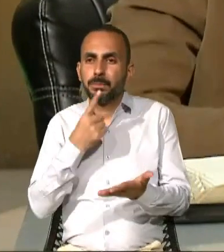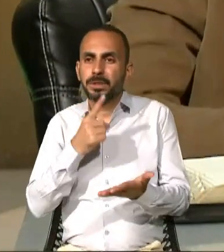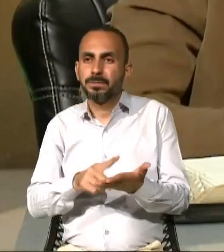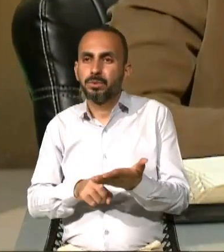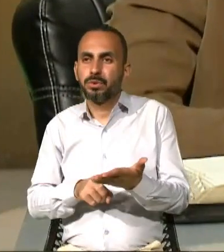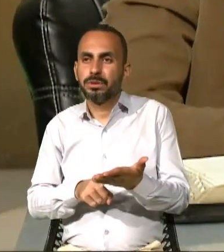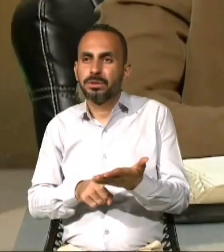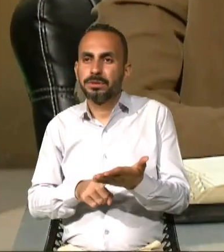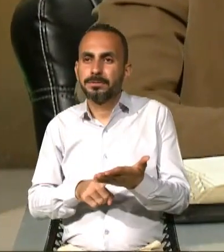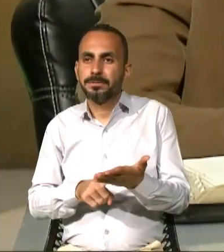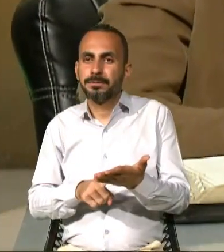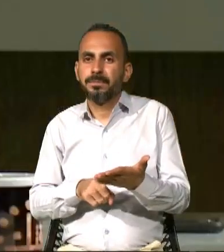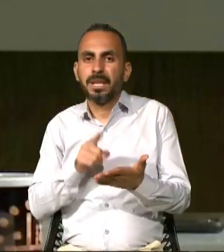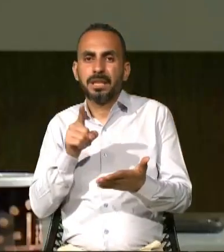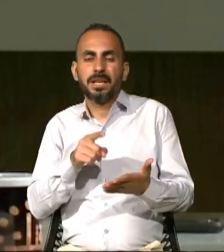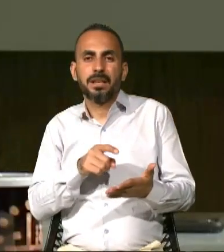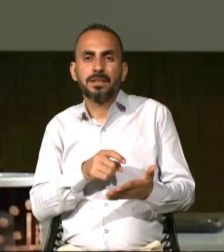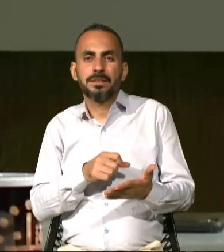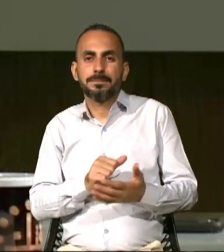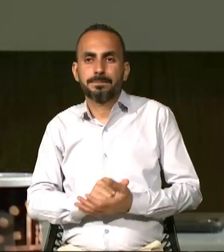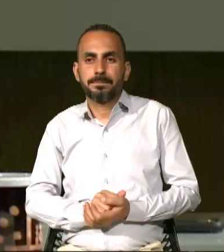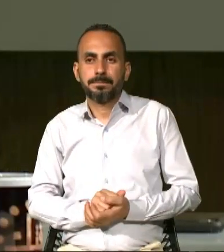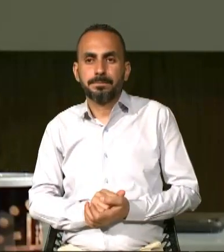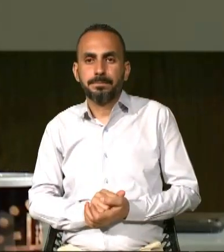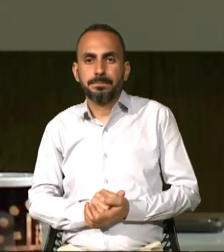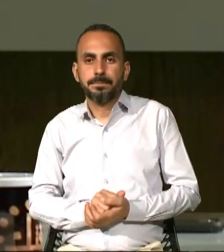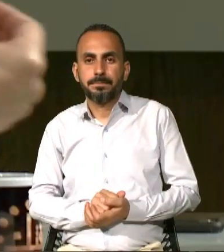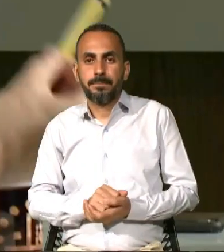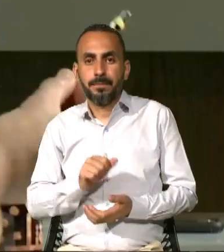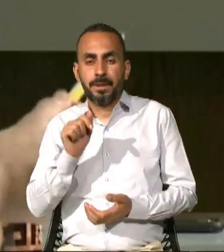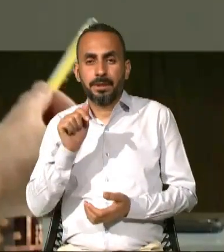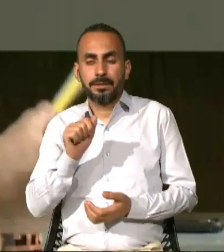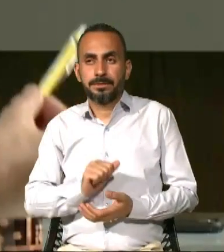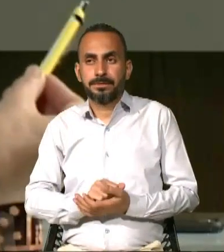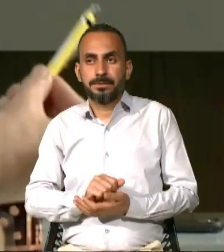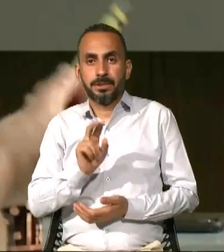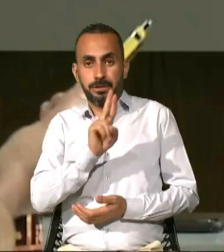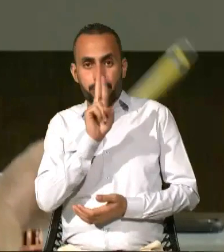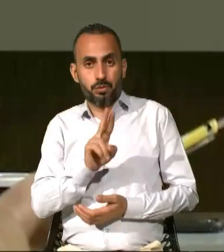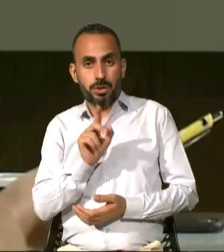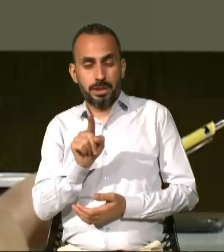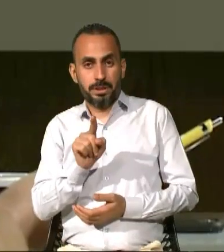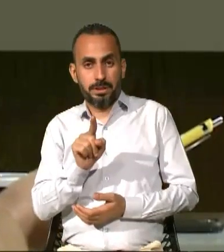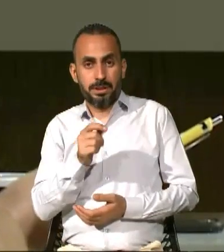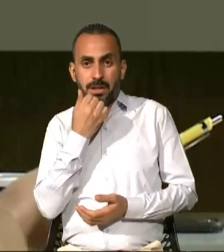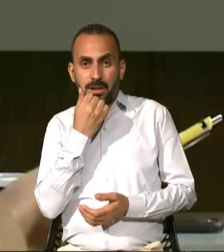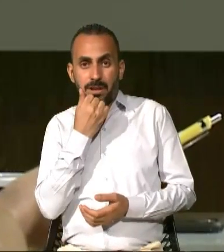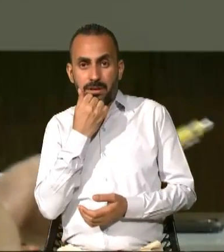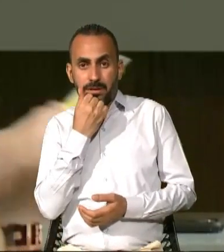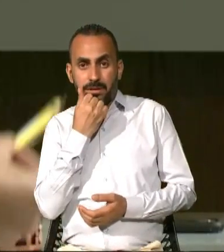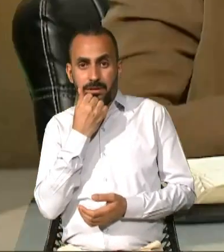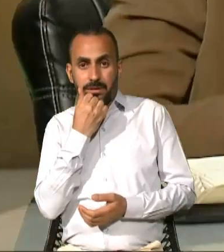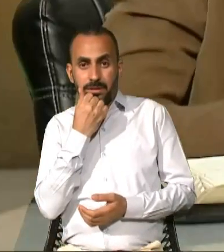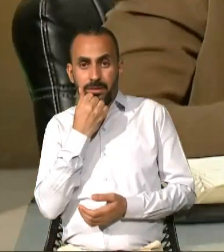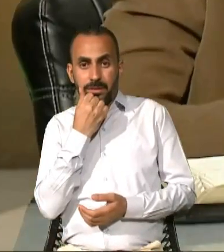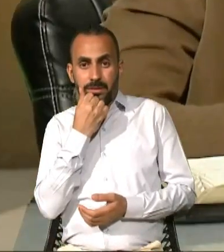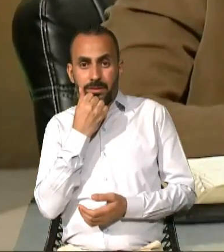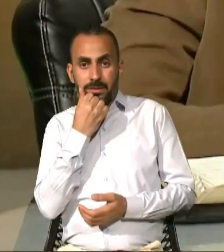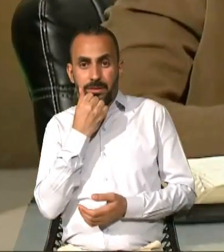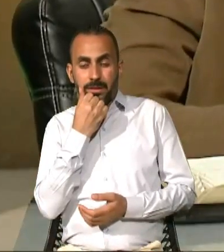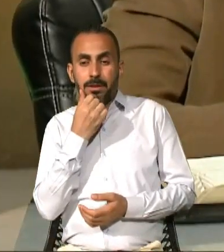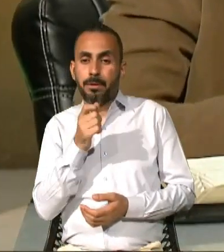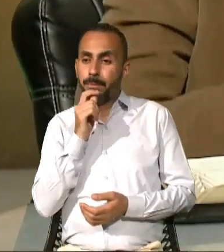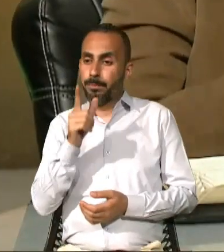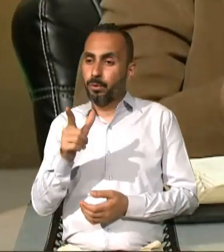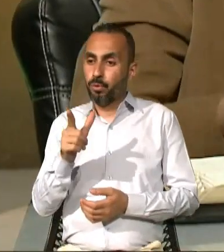ليا. يعني اللي حدده غلط 1000%. السؤال غلط، السؤال الغلط يجيبني للاجابه